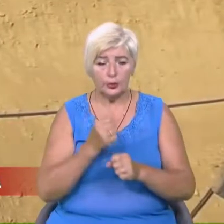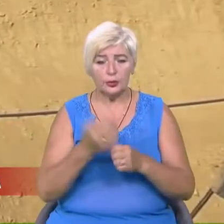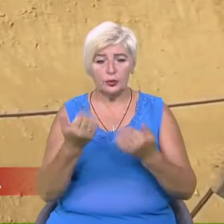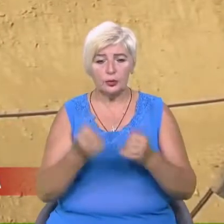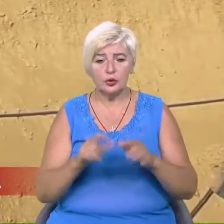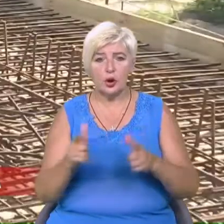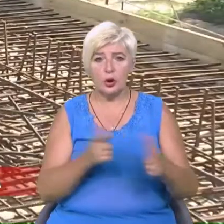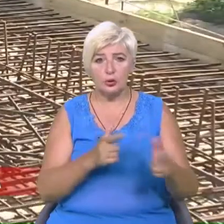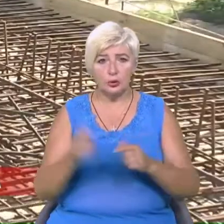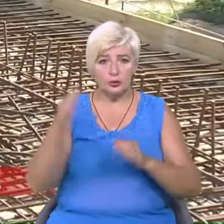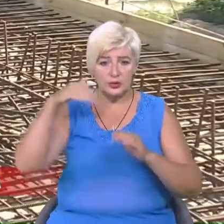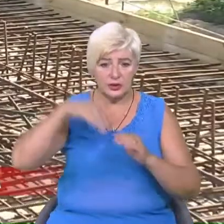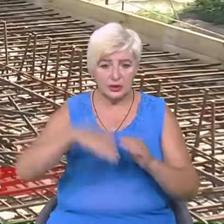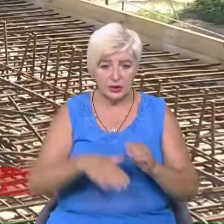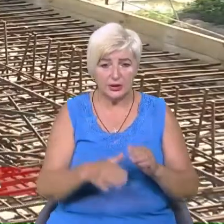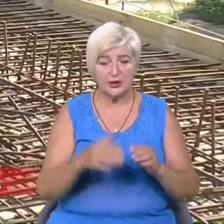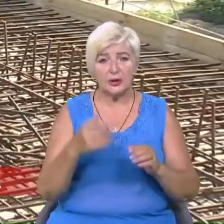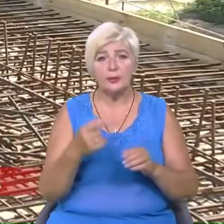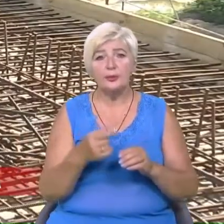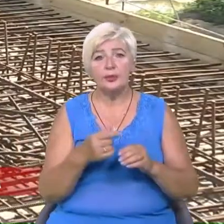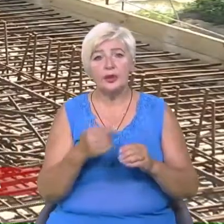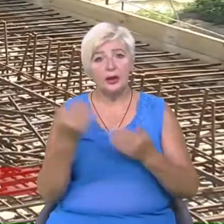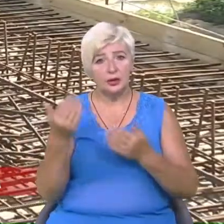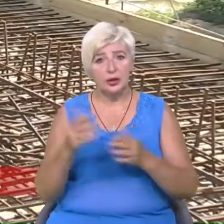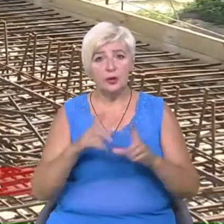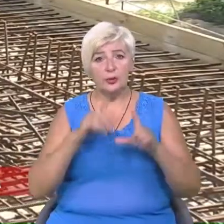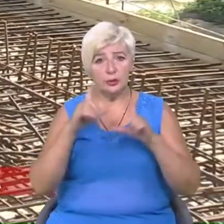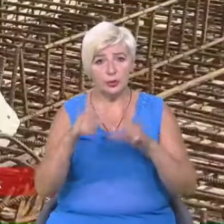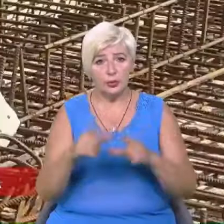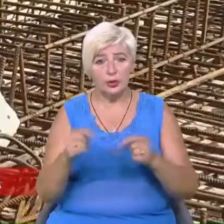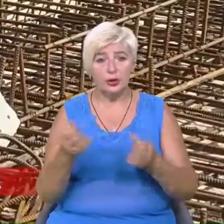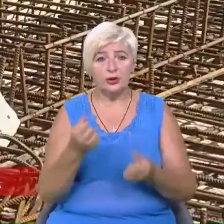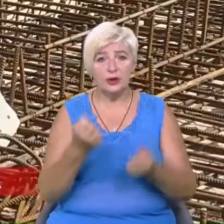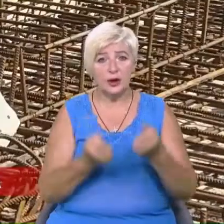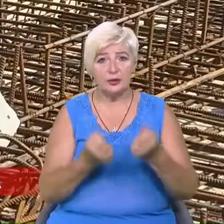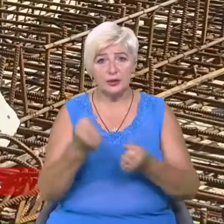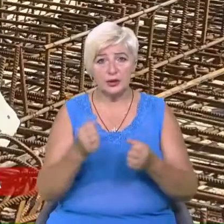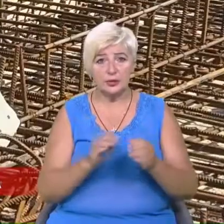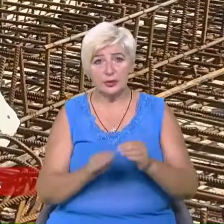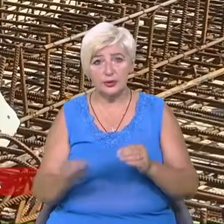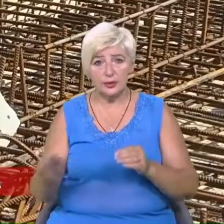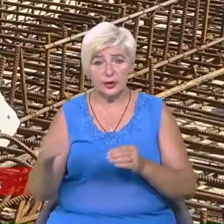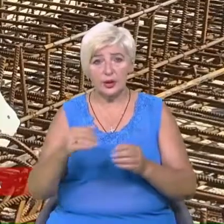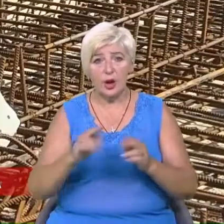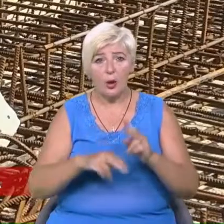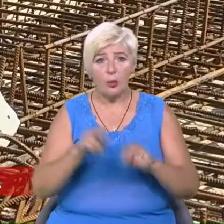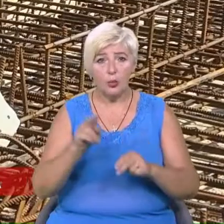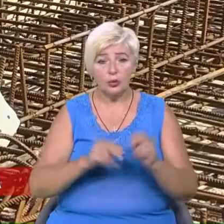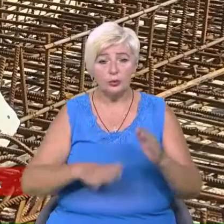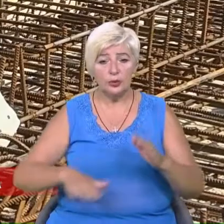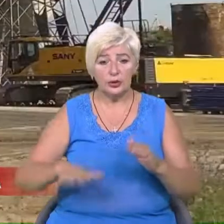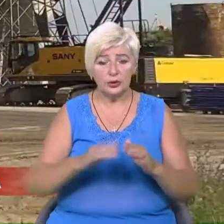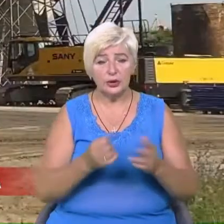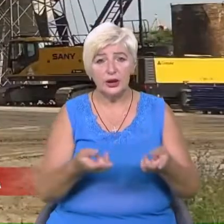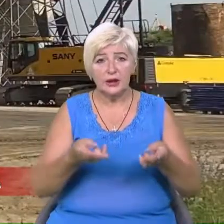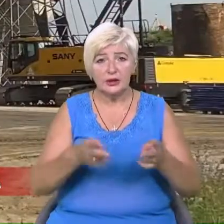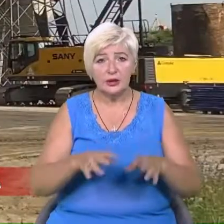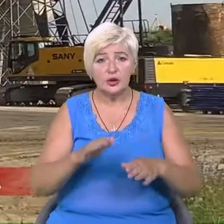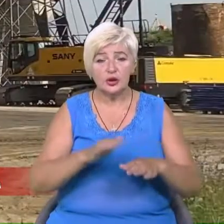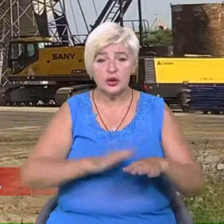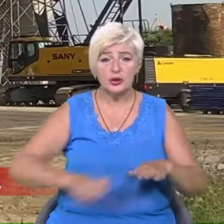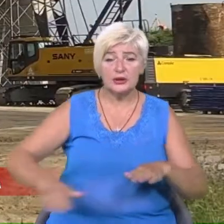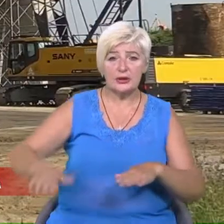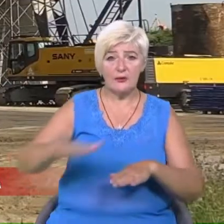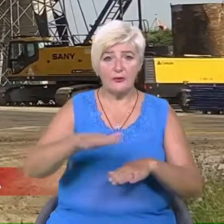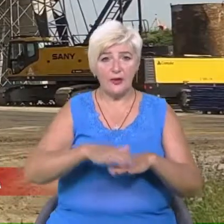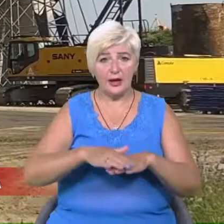одного боку майбутнього шляхопроводу. Ними рухаються автівки в обхід будмайданчика. Залишилось прокласти верхній шар асфальту. Тривають